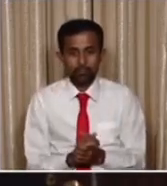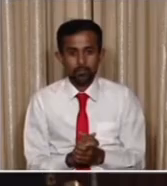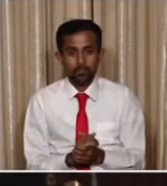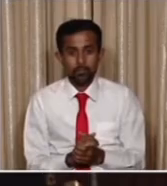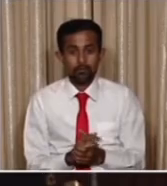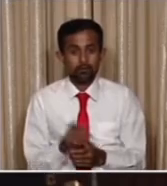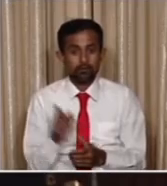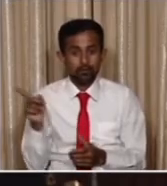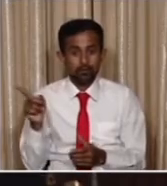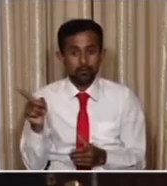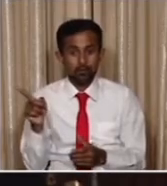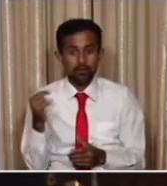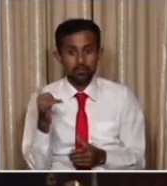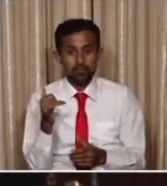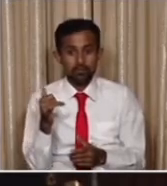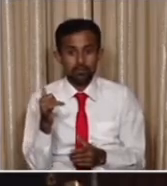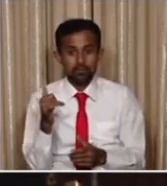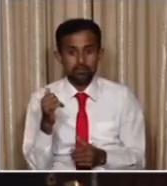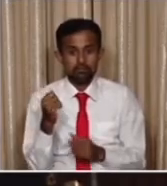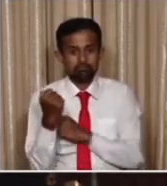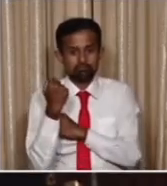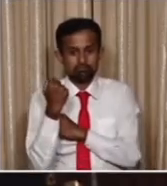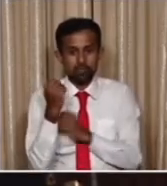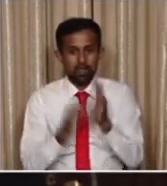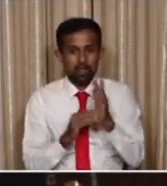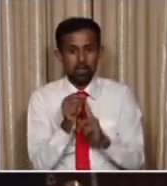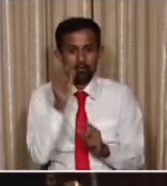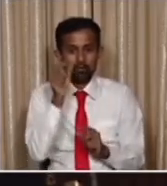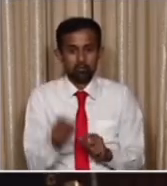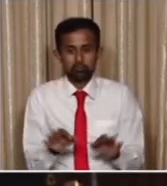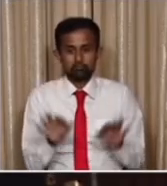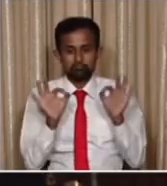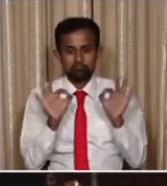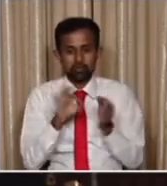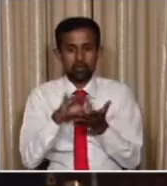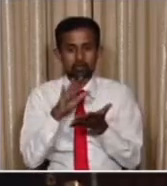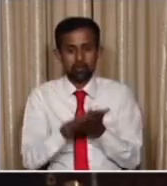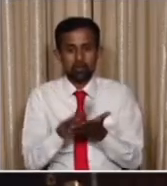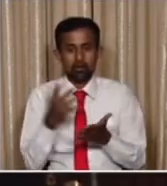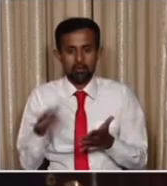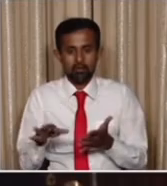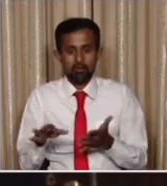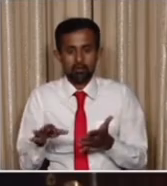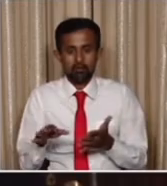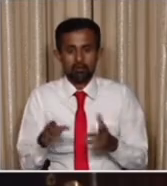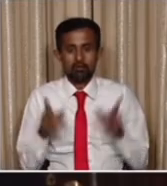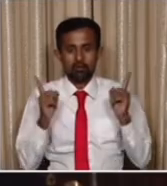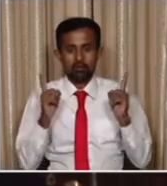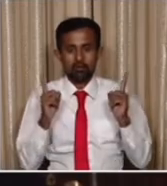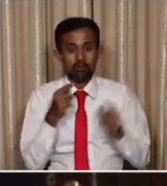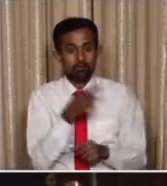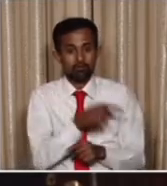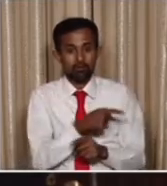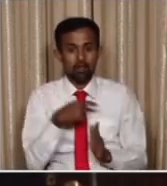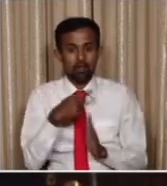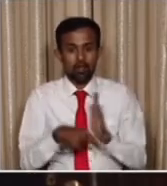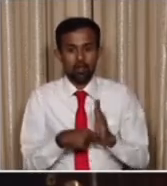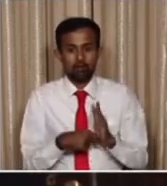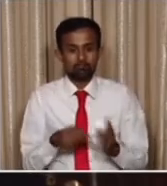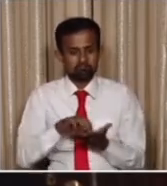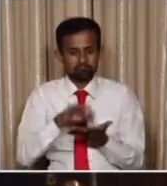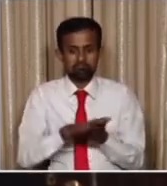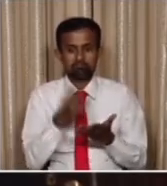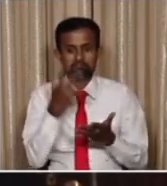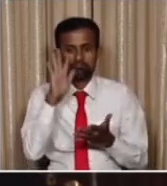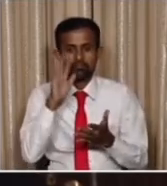අර සමහර කසේරු ගාව දින අමාත්‍යවරු නිවැරදි තීන්දුව ගත්තා. අරගෙන ක්‍රීඩා වෙනුවෙන් රට වෙනුවෙන් තීන්දුව